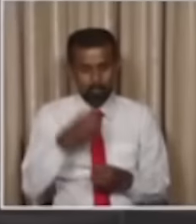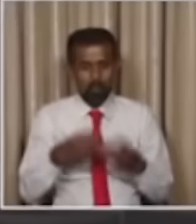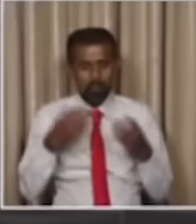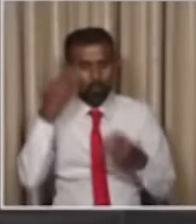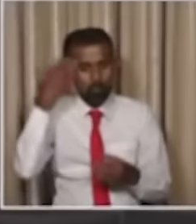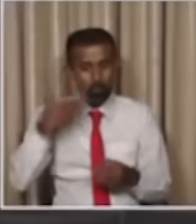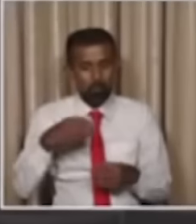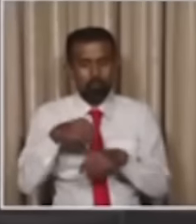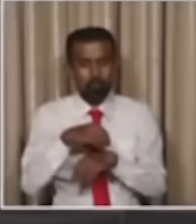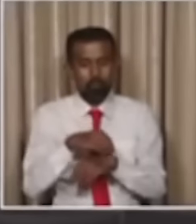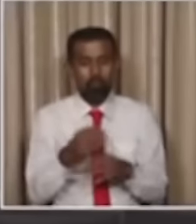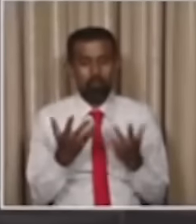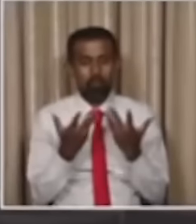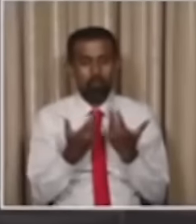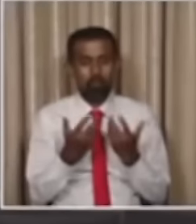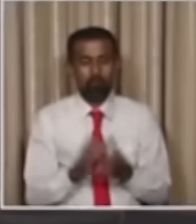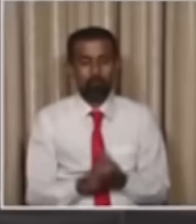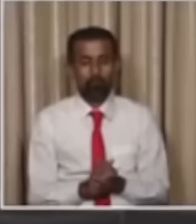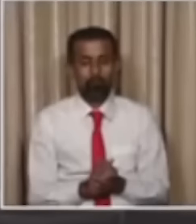හා තුවාල ලැබූ සංඛ්‍යාව